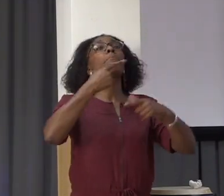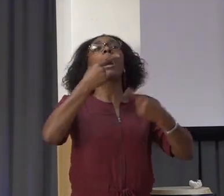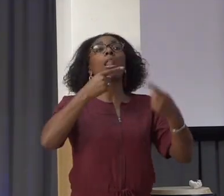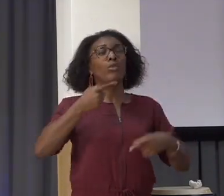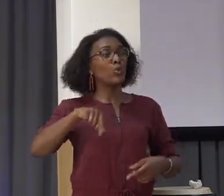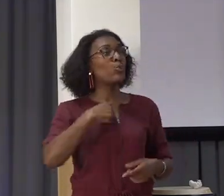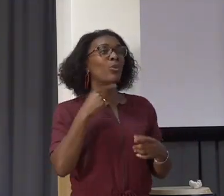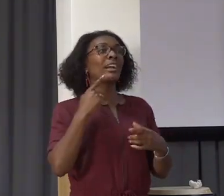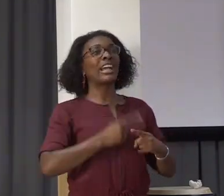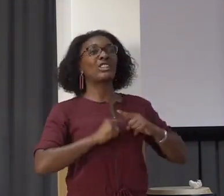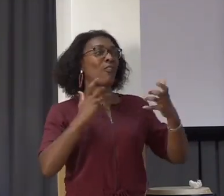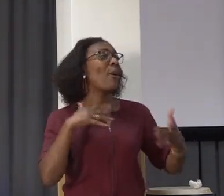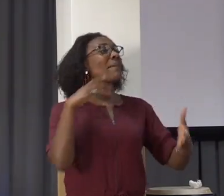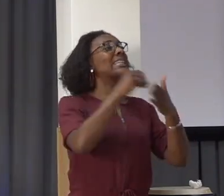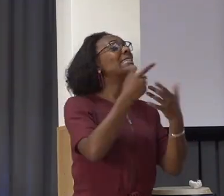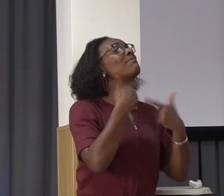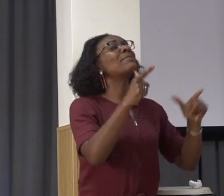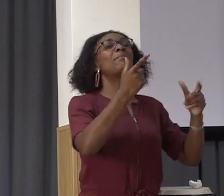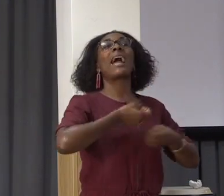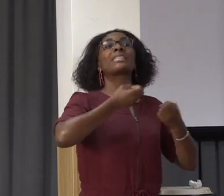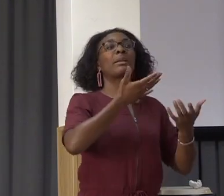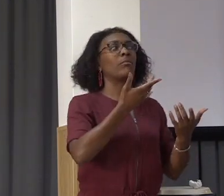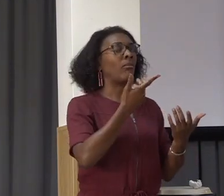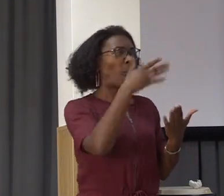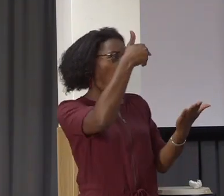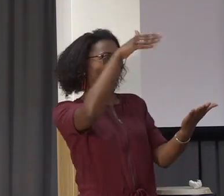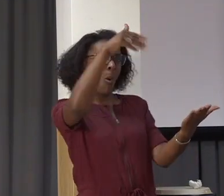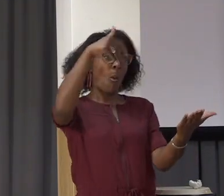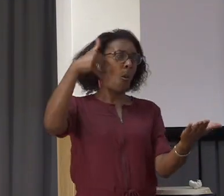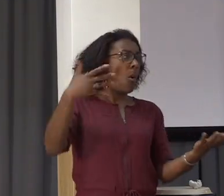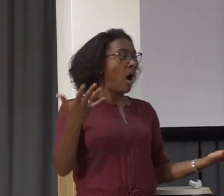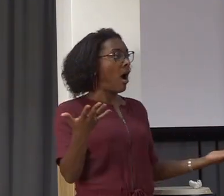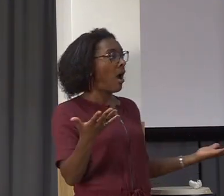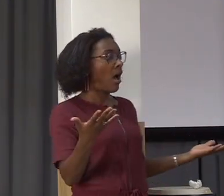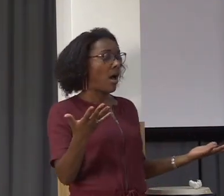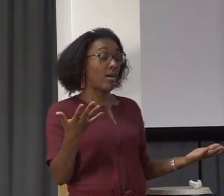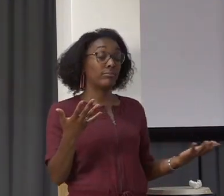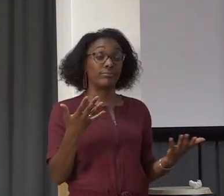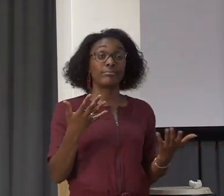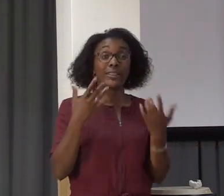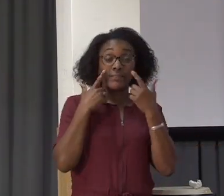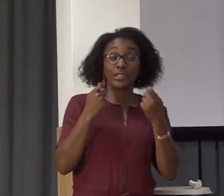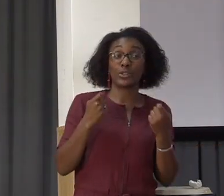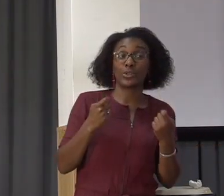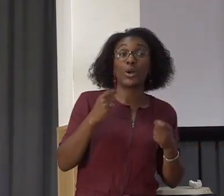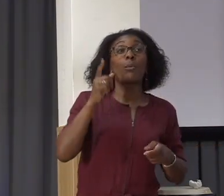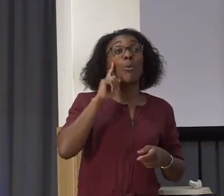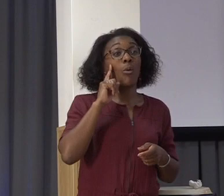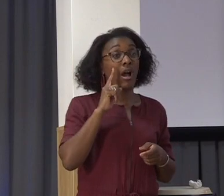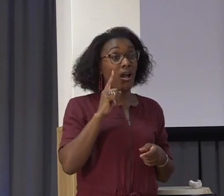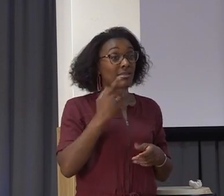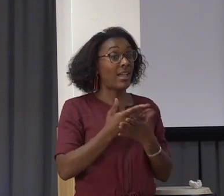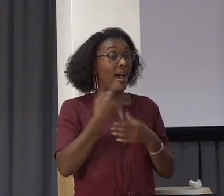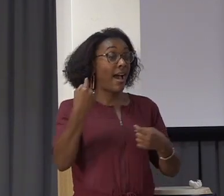faisons, souvent, on se trouve, on nous rabat. Et c'est une chose qu'il faut faire attention, parce que quand on est